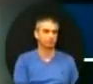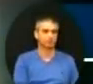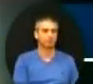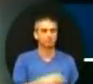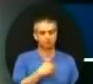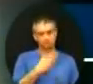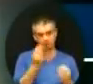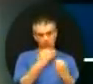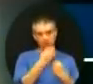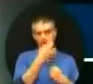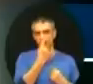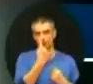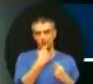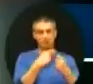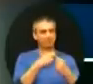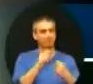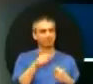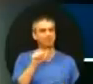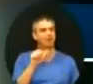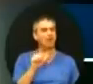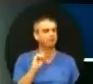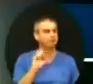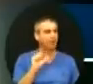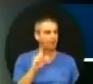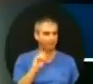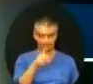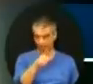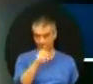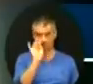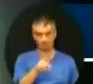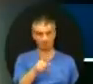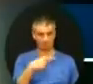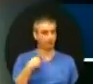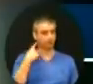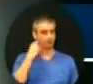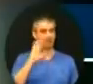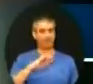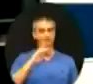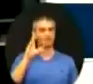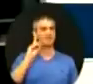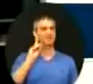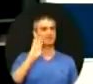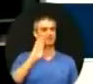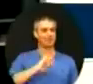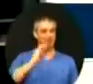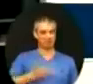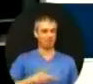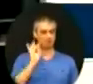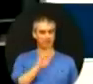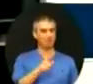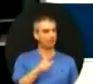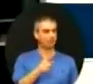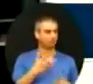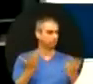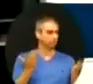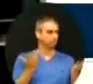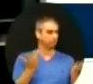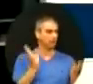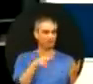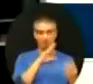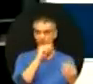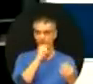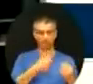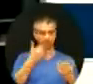אני רוצה להספיק עוד שאלה אחת לחבר הכנסת אמסלם, מזה שאתה מתנגד, ושמעתי שגם ביטן, יושב ראש הקואליציה, מתנגד, אז למרות